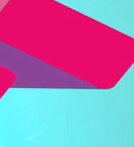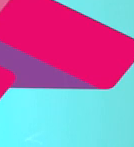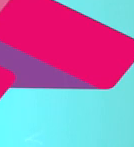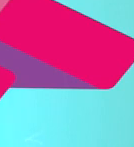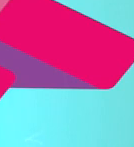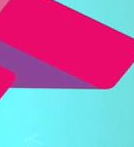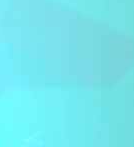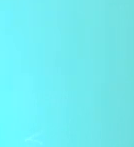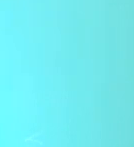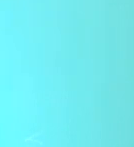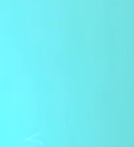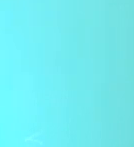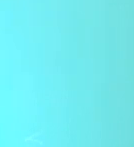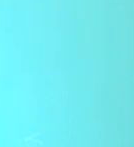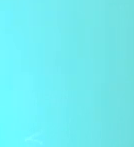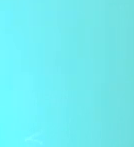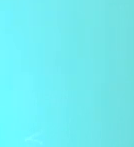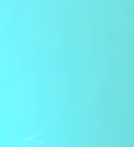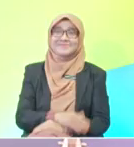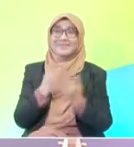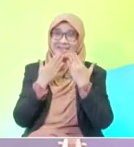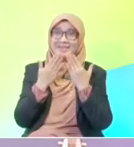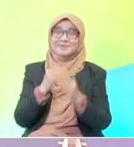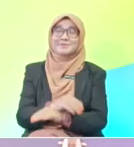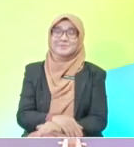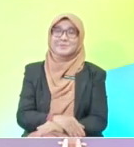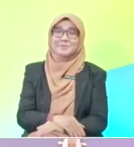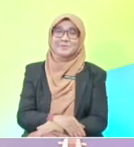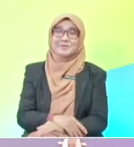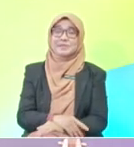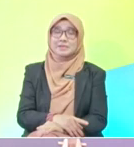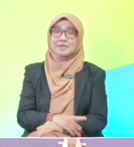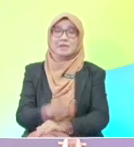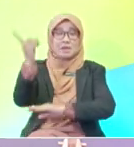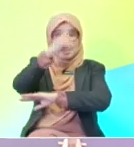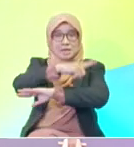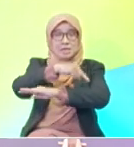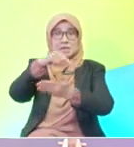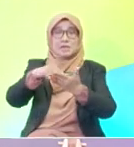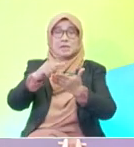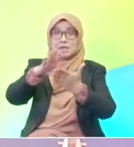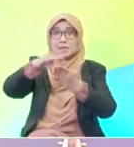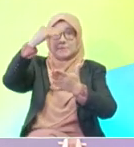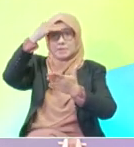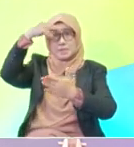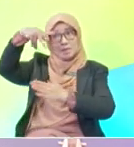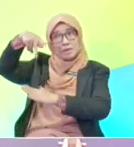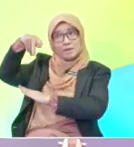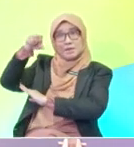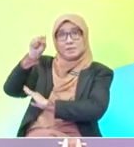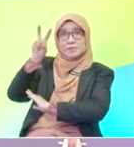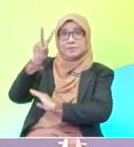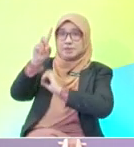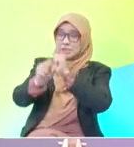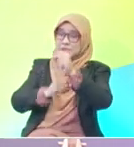Putrajaya. Cikgu Fati kita yang bersama-sama kita pada hari ini. Baiklah, hari ini kita akan belajar tentang pendidikan seni visual tahun 3